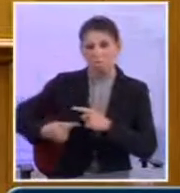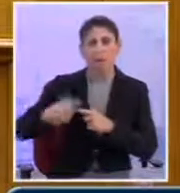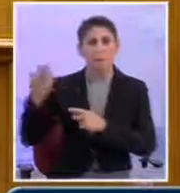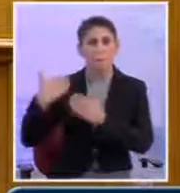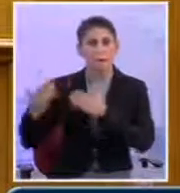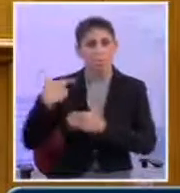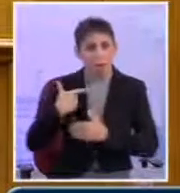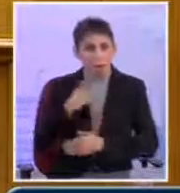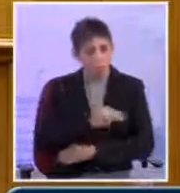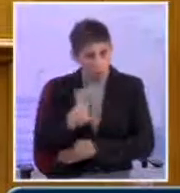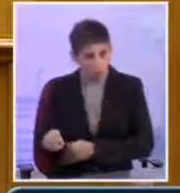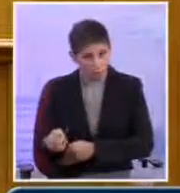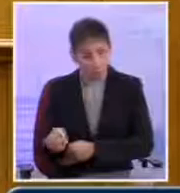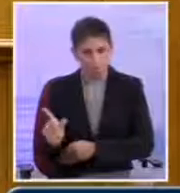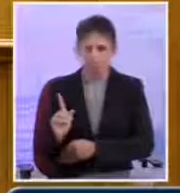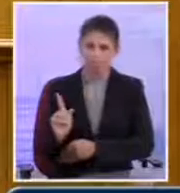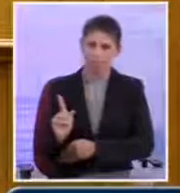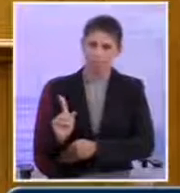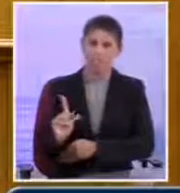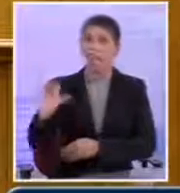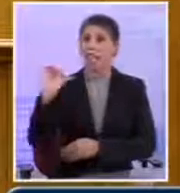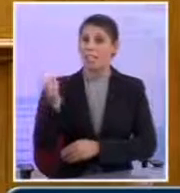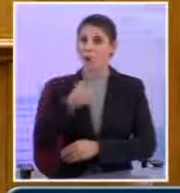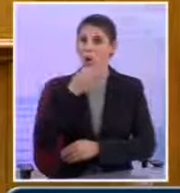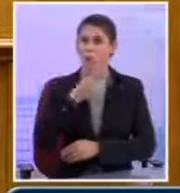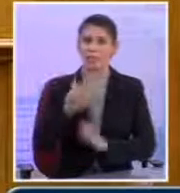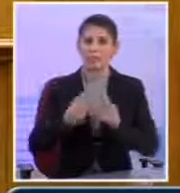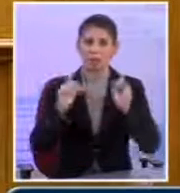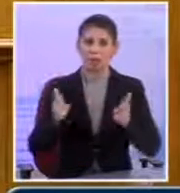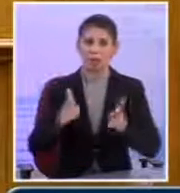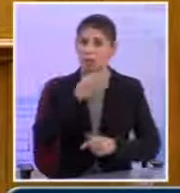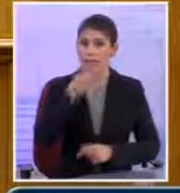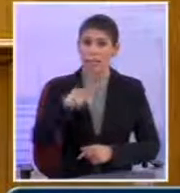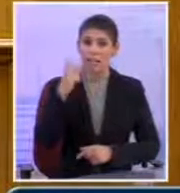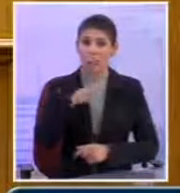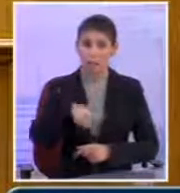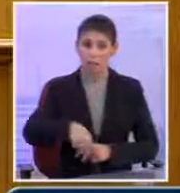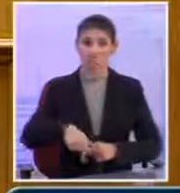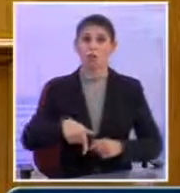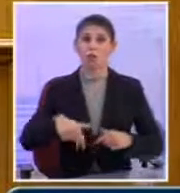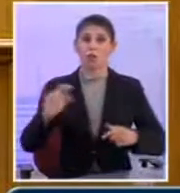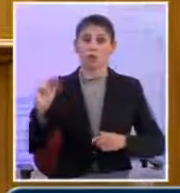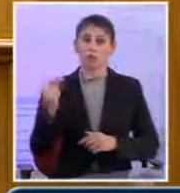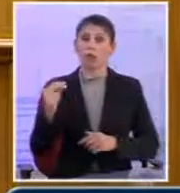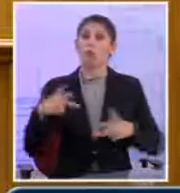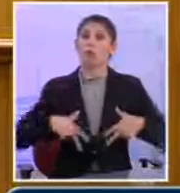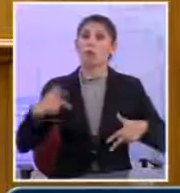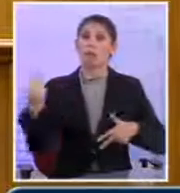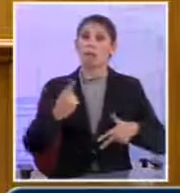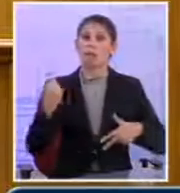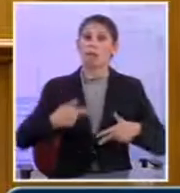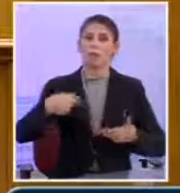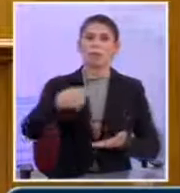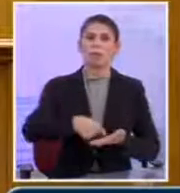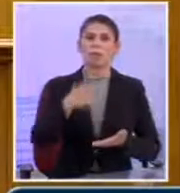Χθες, αγορητής Νέας Δημοκρατίας ανέφερε, καταγγέλλοντας εδώ πέρα στη Βουλή, ότι το Υπουργείο Περιβάλλοντος πληρώνει